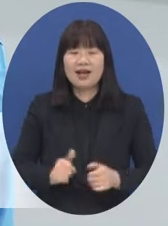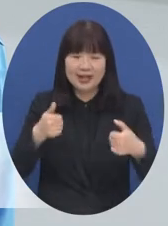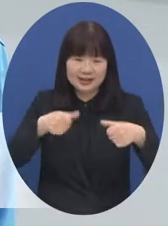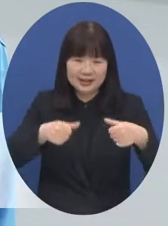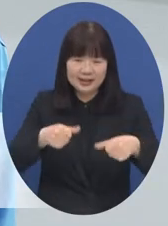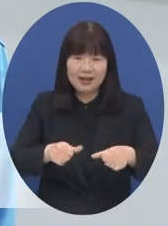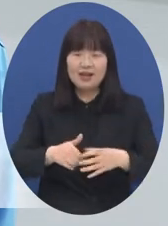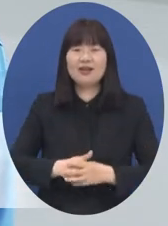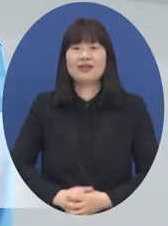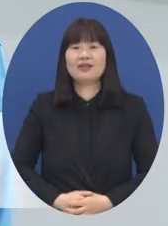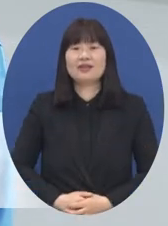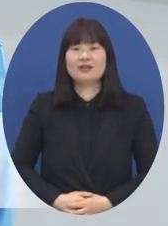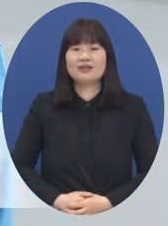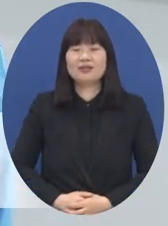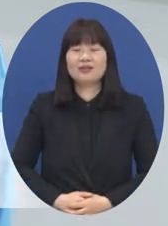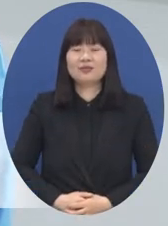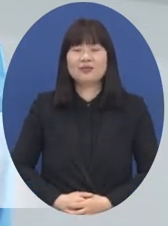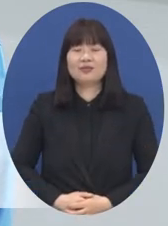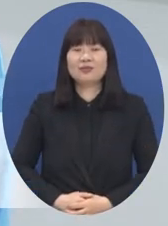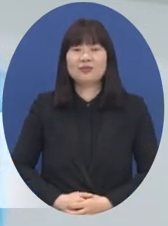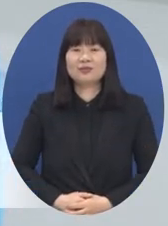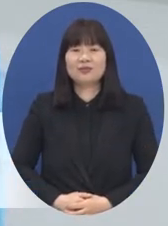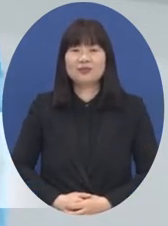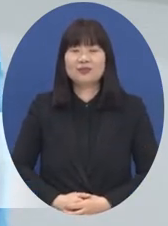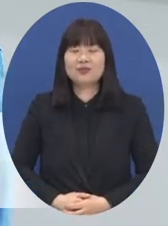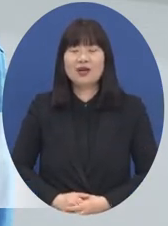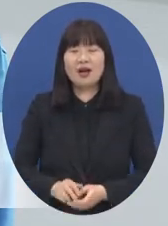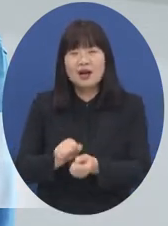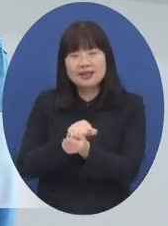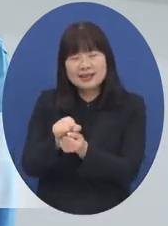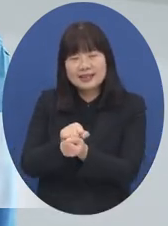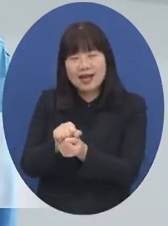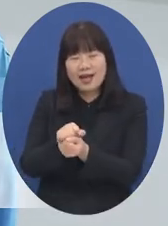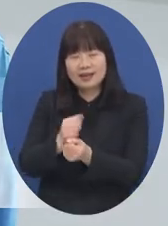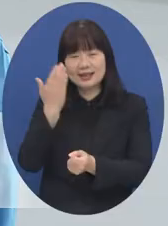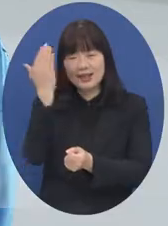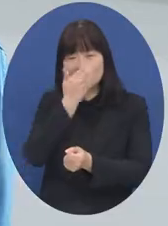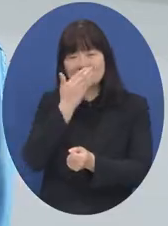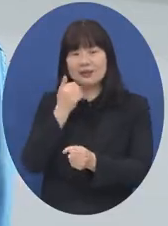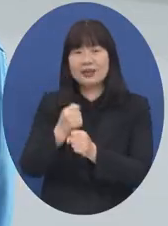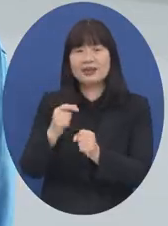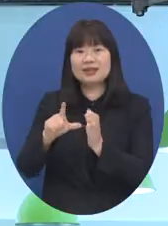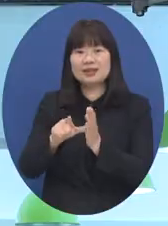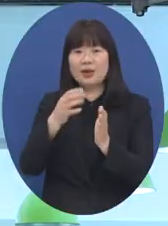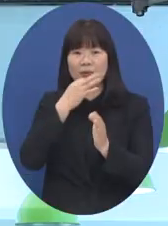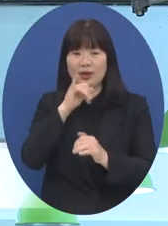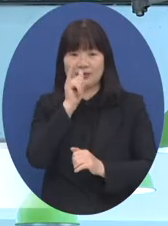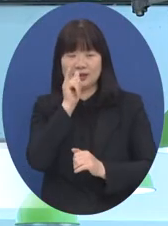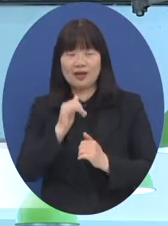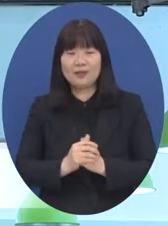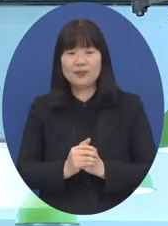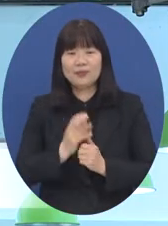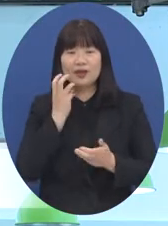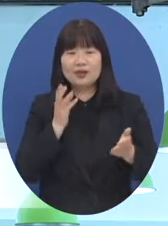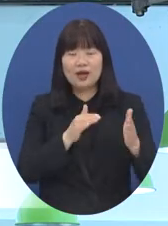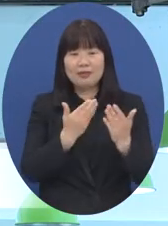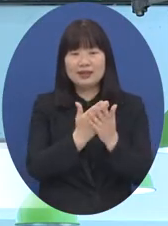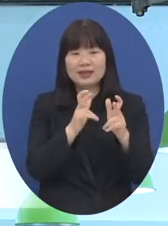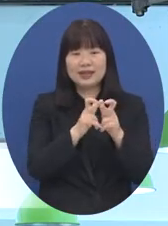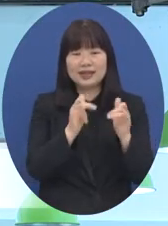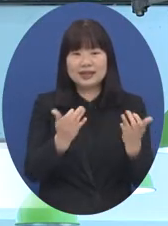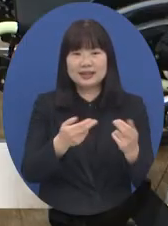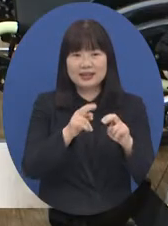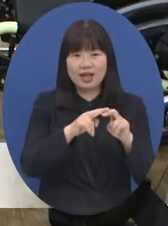인사드리고 또 반납하고 이렇게 세척할 때가 제일 보람을 느낀 것 같습니다. 경기도가 발달 장애인의